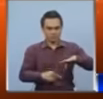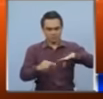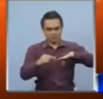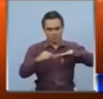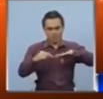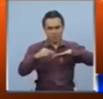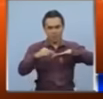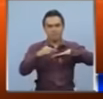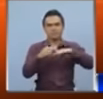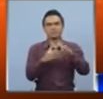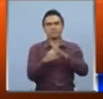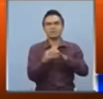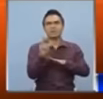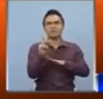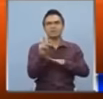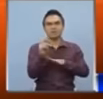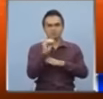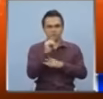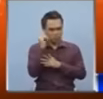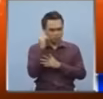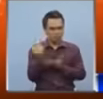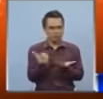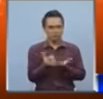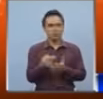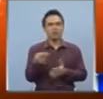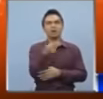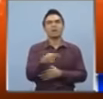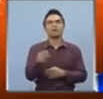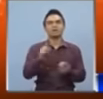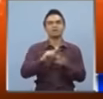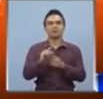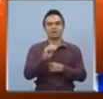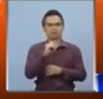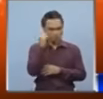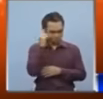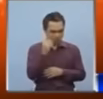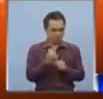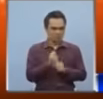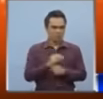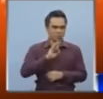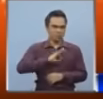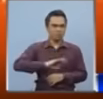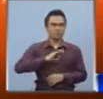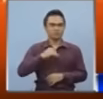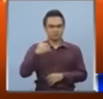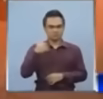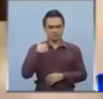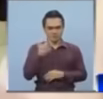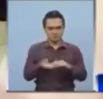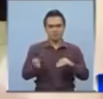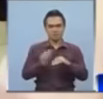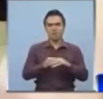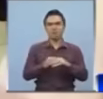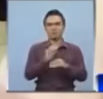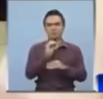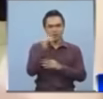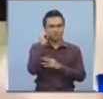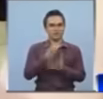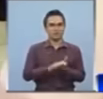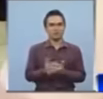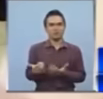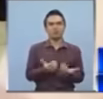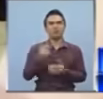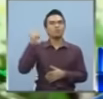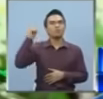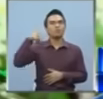มีสีเขียวคล้ำทำให้บรรดาลูกๆหลานๆเองนั้นก็ต้องกลับมาเริ่มทำใจกันอีกครั้งหนึ่งค่ะนอกจากนี้ป้าติ่งซึ่งเป็นลูกสาวยังเปิด